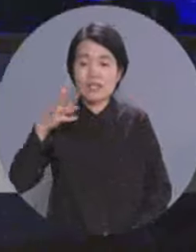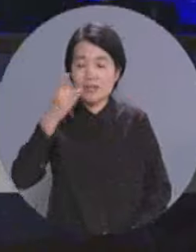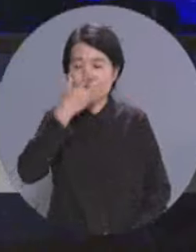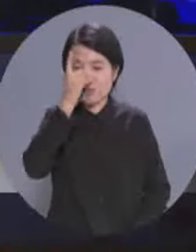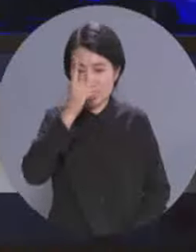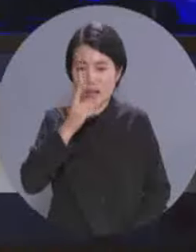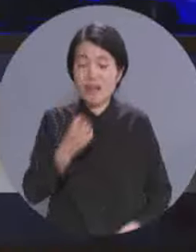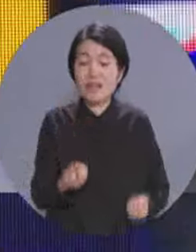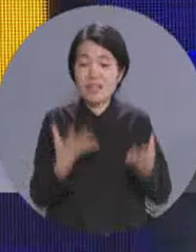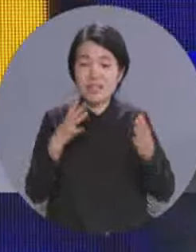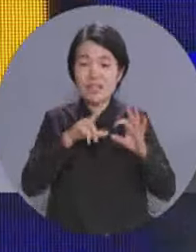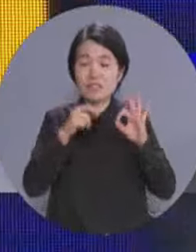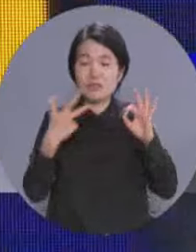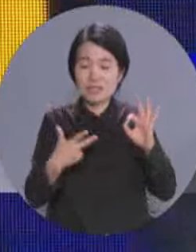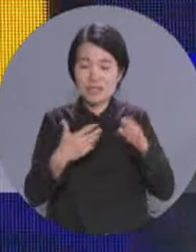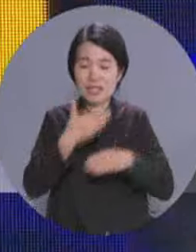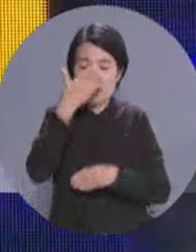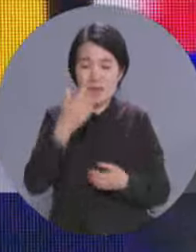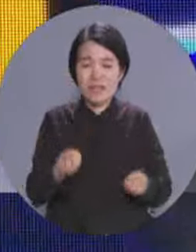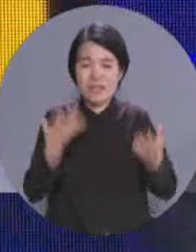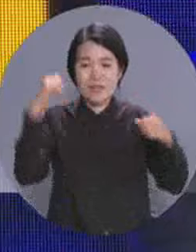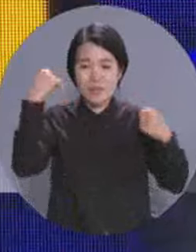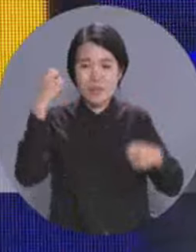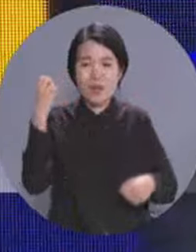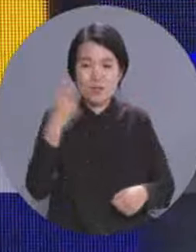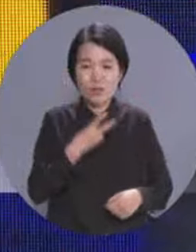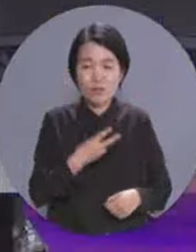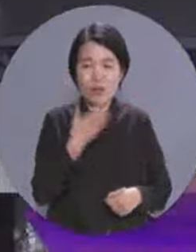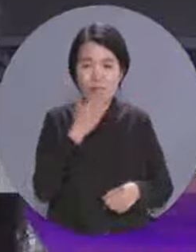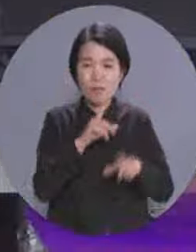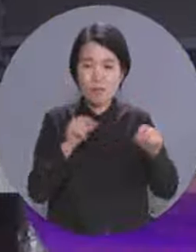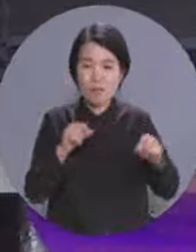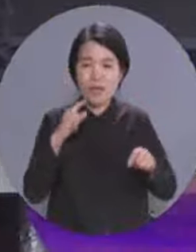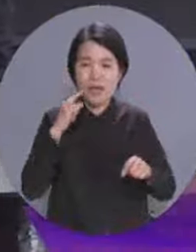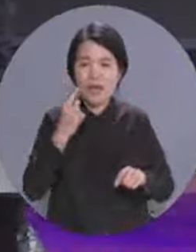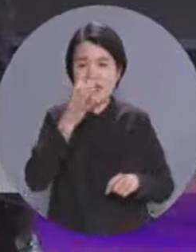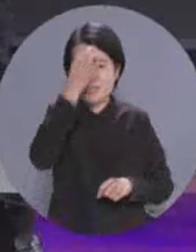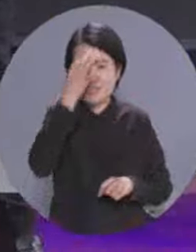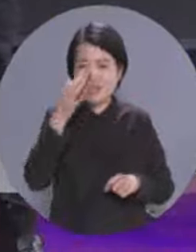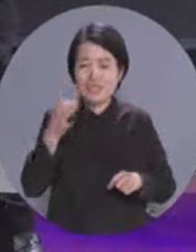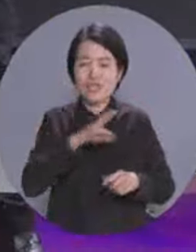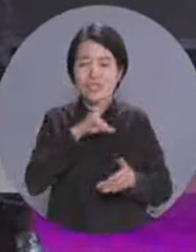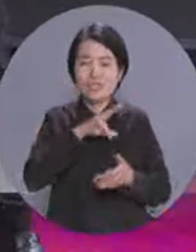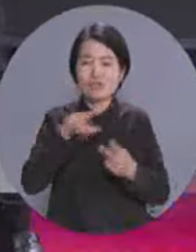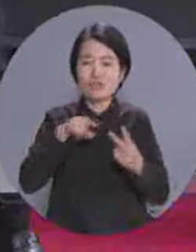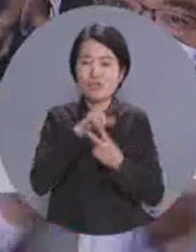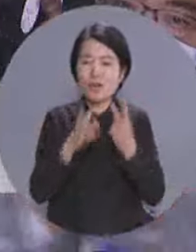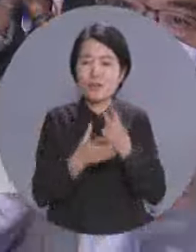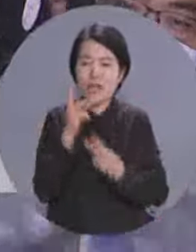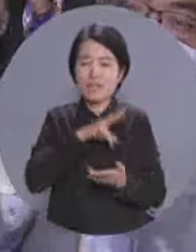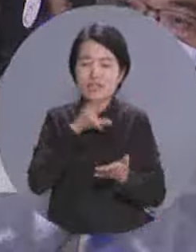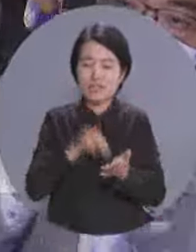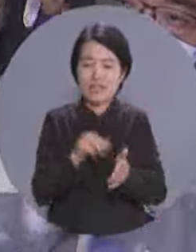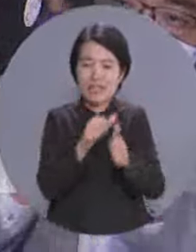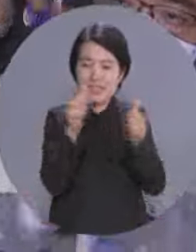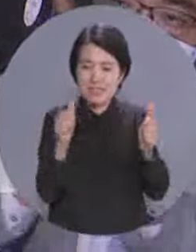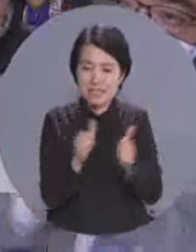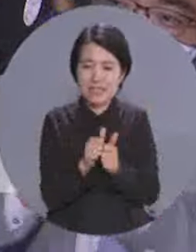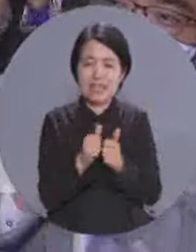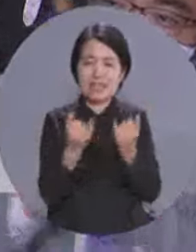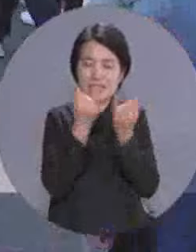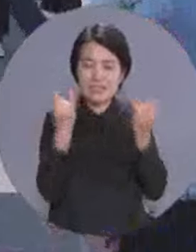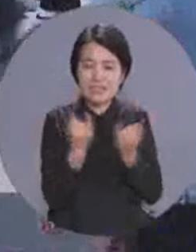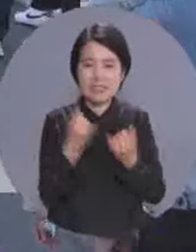페스티벌이 오는 7일 개막식 퍼포먼스와 푸드와 아트를 결합한 주제 공연을 시작으로 아이돌 그룹의 공연 EDM